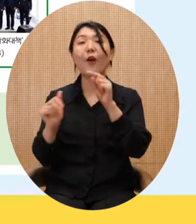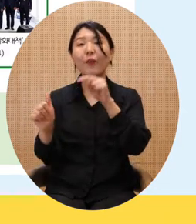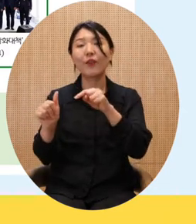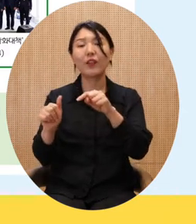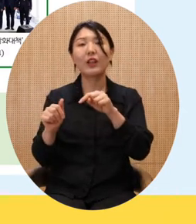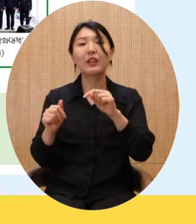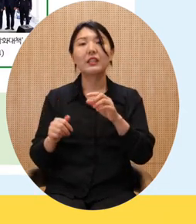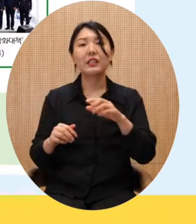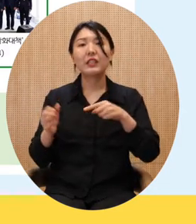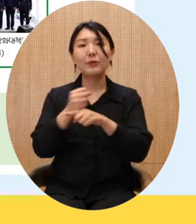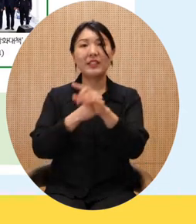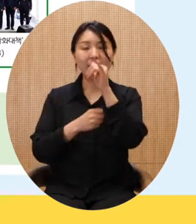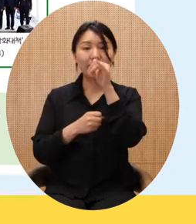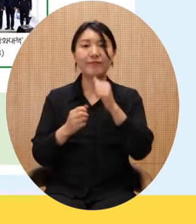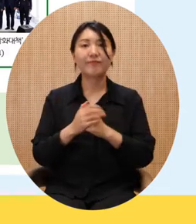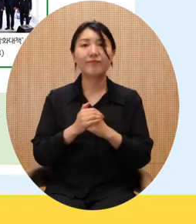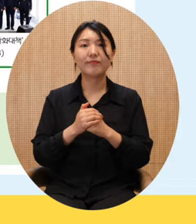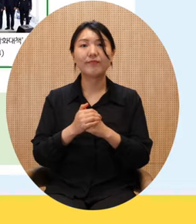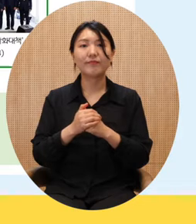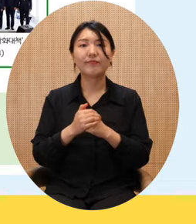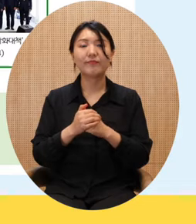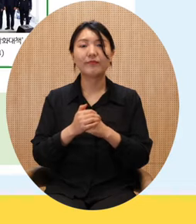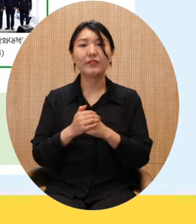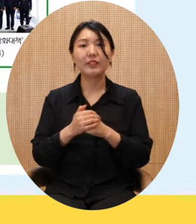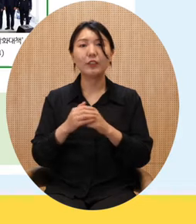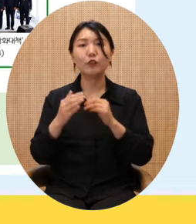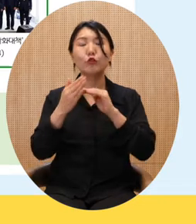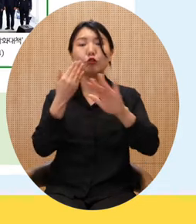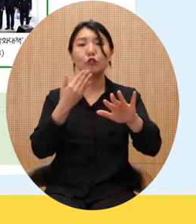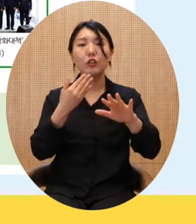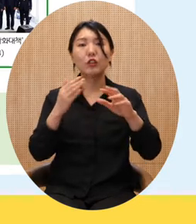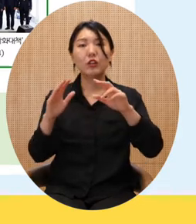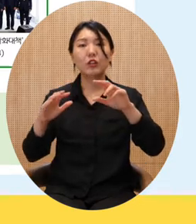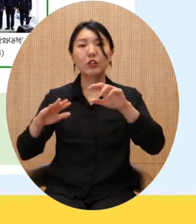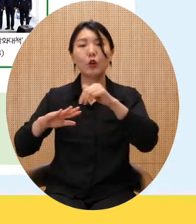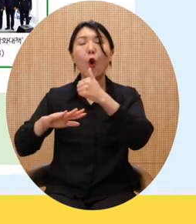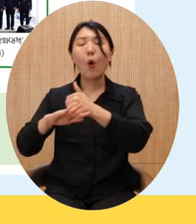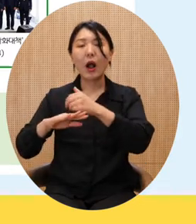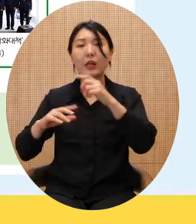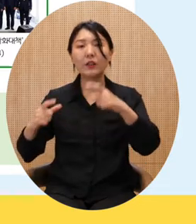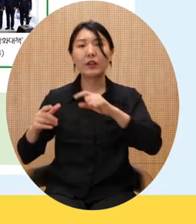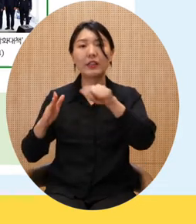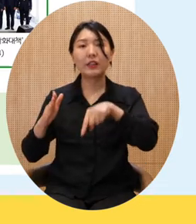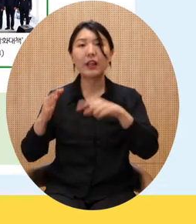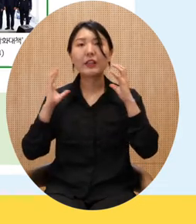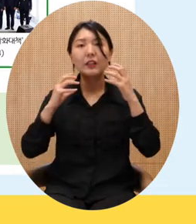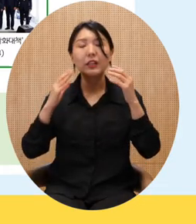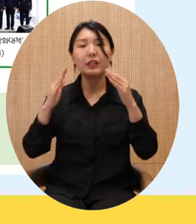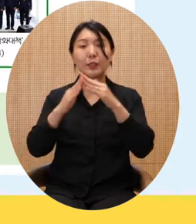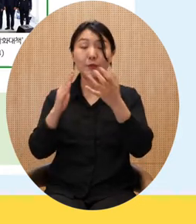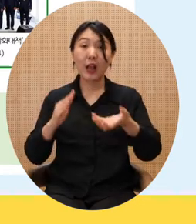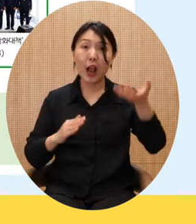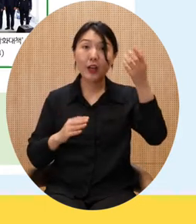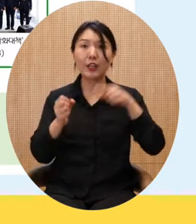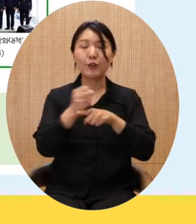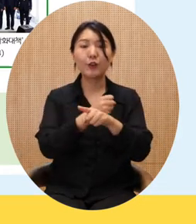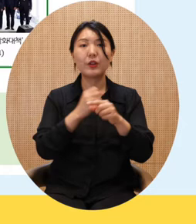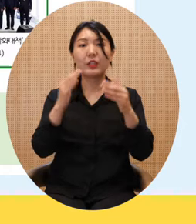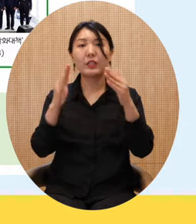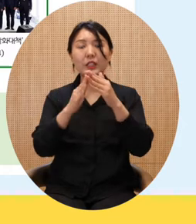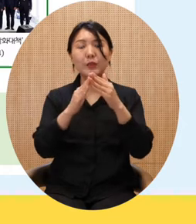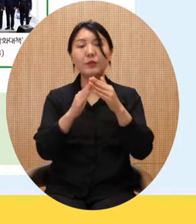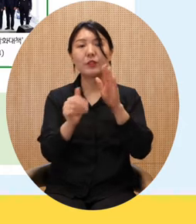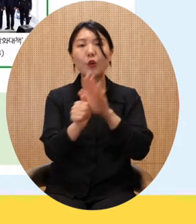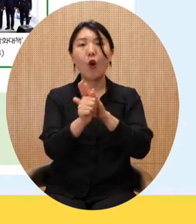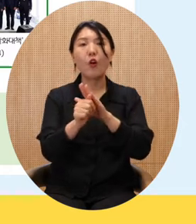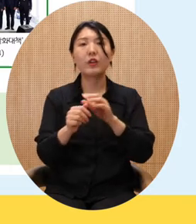있겠습니다. 이후에 정황지역 안에서는 아동들이 주거 상향을 이유로, 주거 지원을 이유로 다른 곳으로